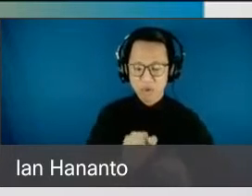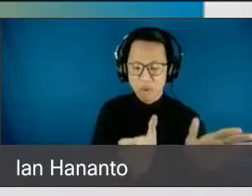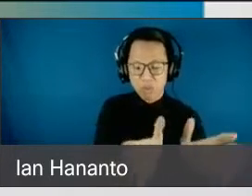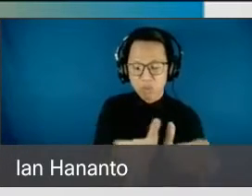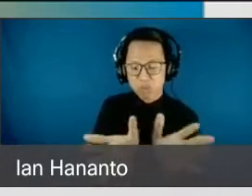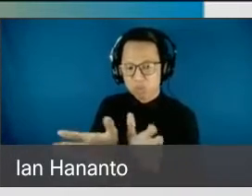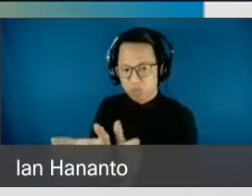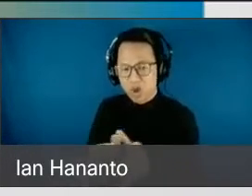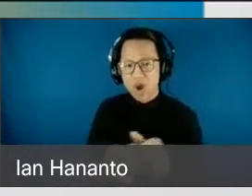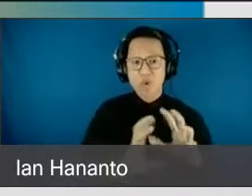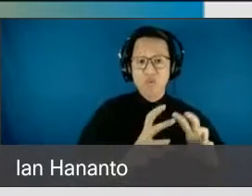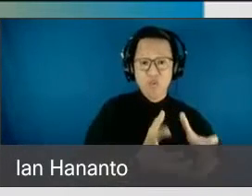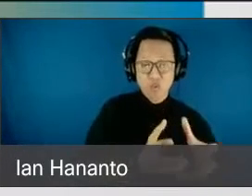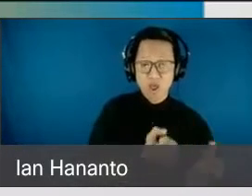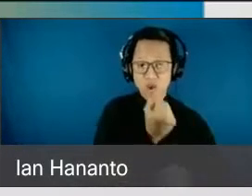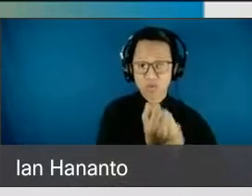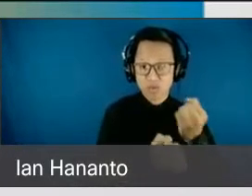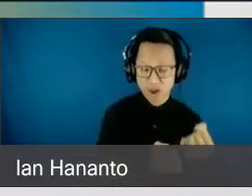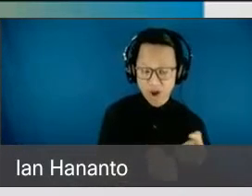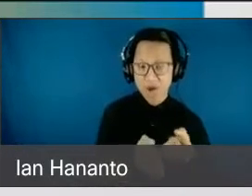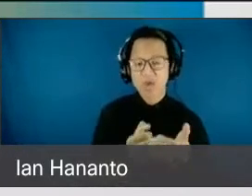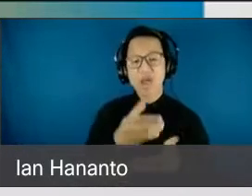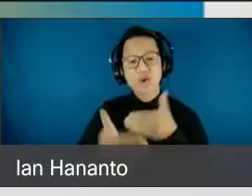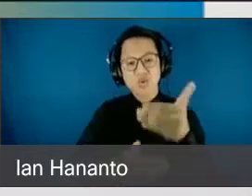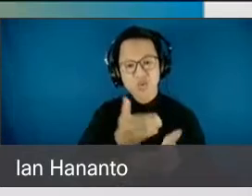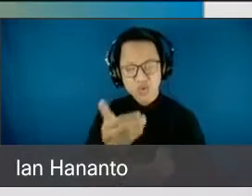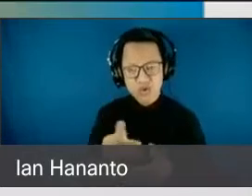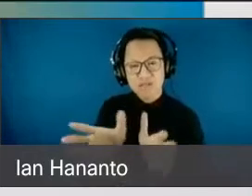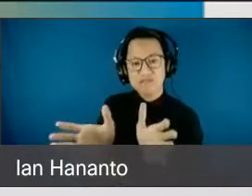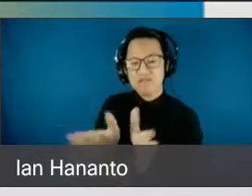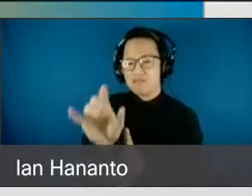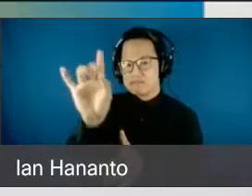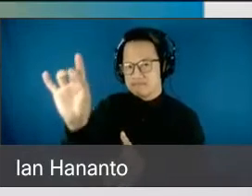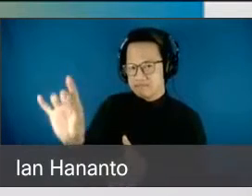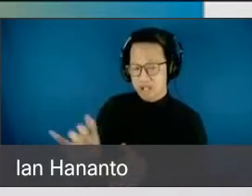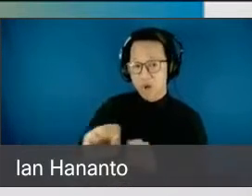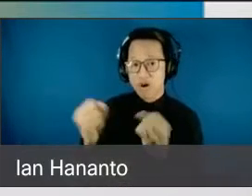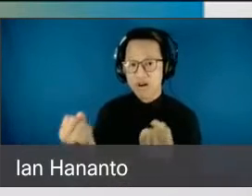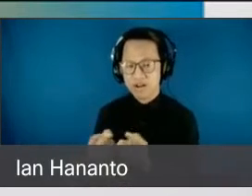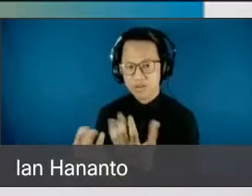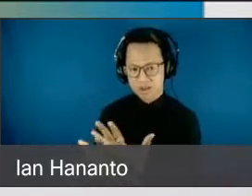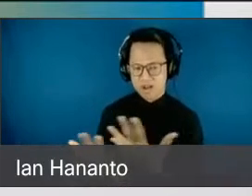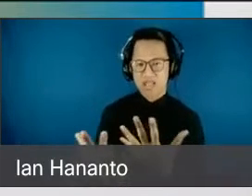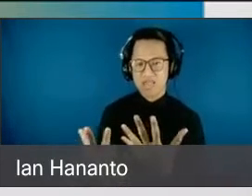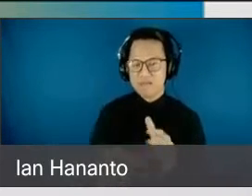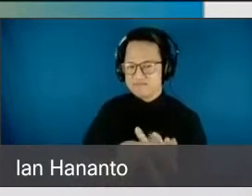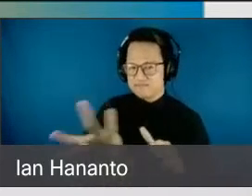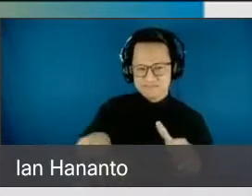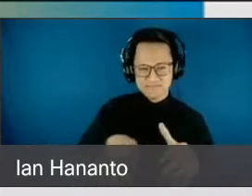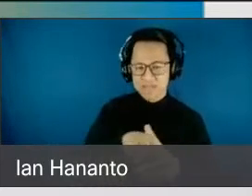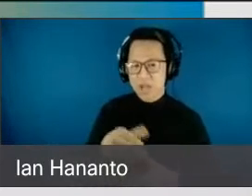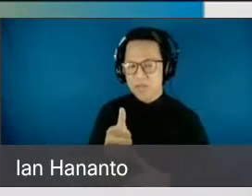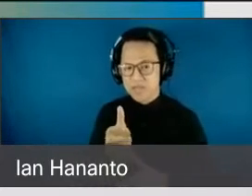usaha, kemudian industri, kemudian stakeholder yang lainnya, organisasi masyarakat, mampu